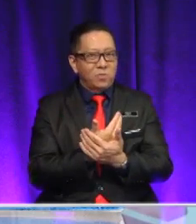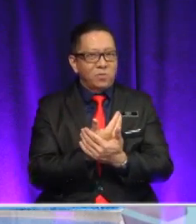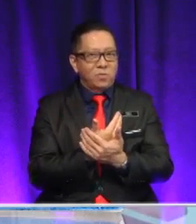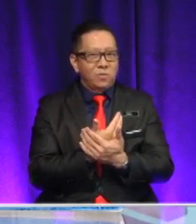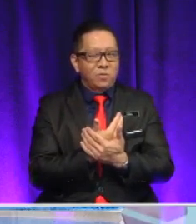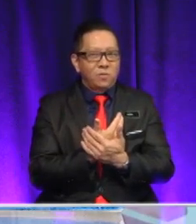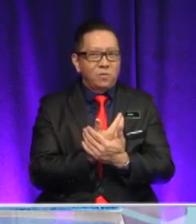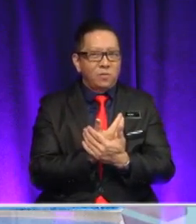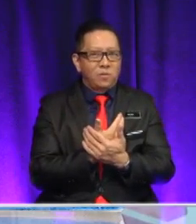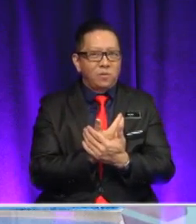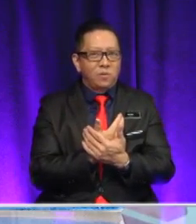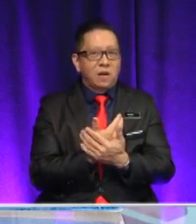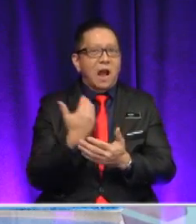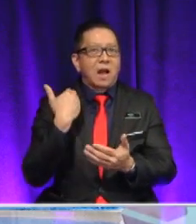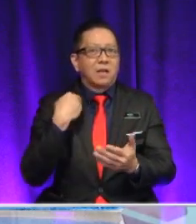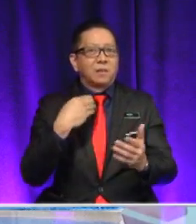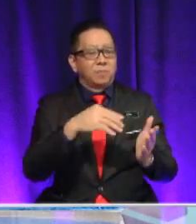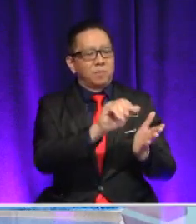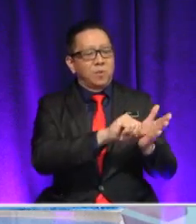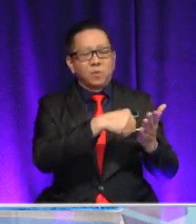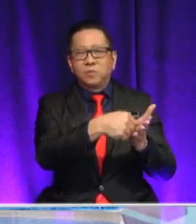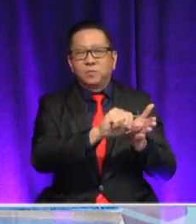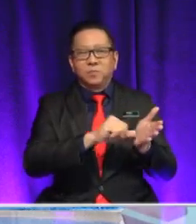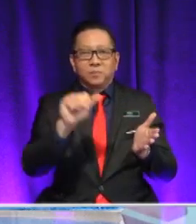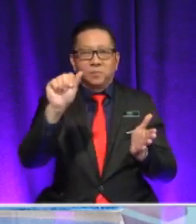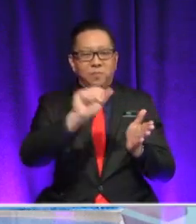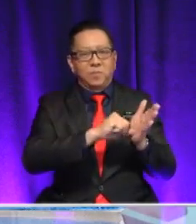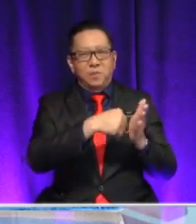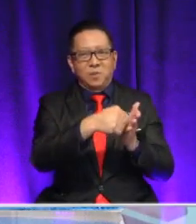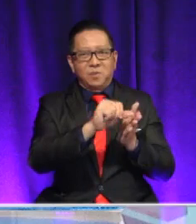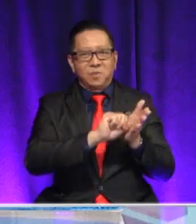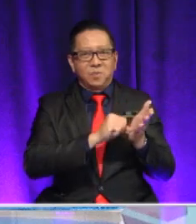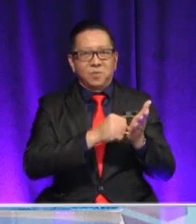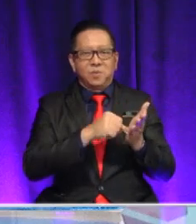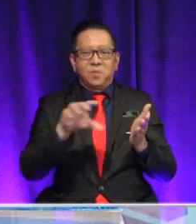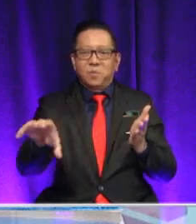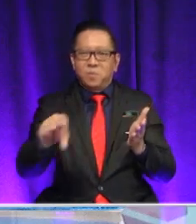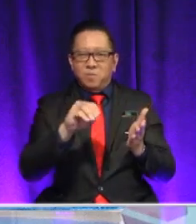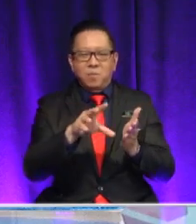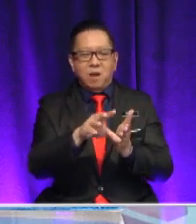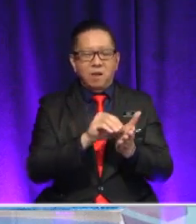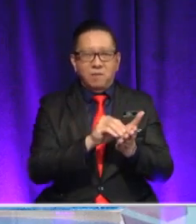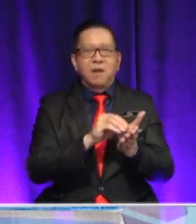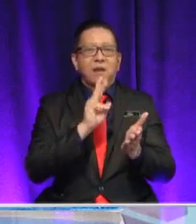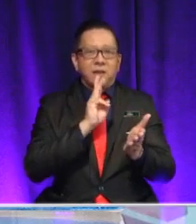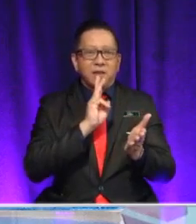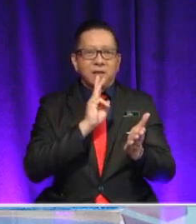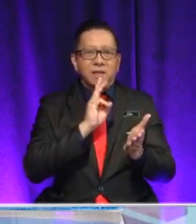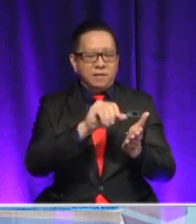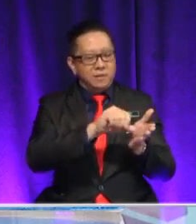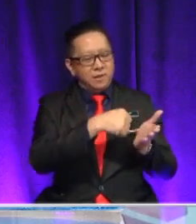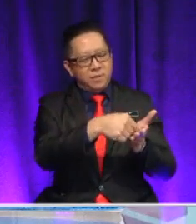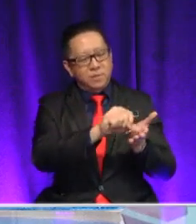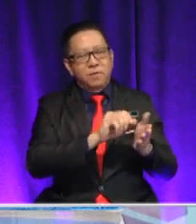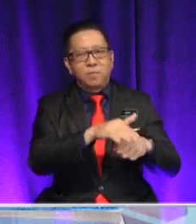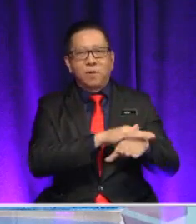kita dekat sini kita ada brush brush juga boleh menyerah air jadi kita celup adalah air itu boleh sapu pada